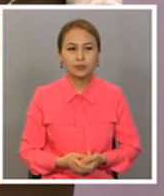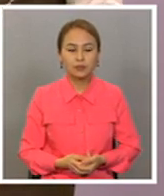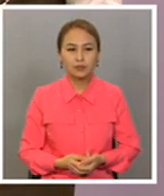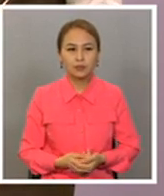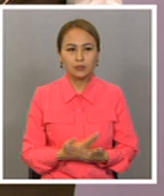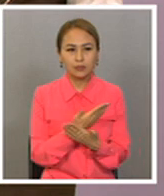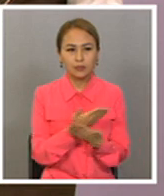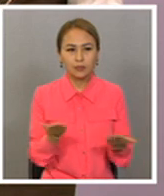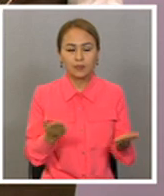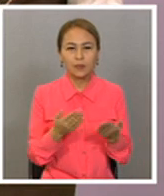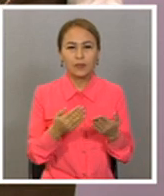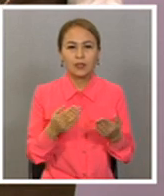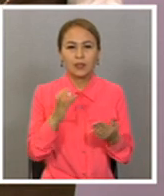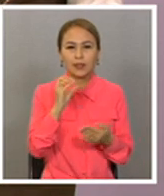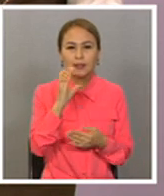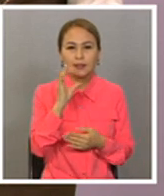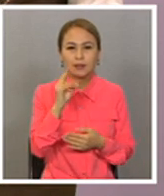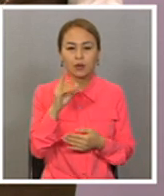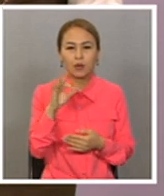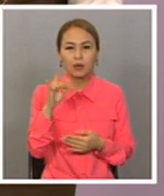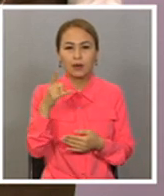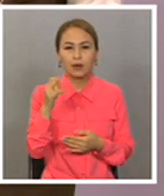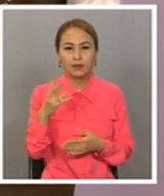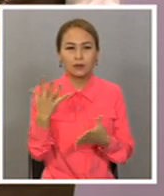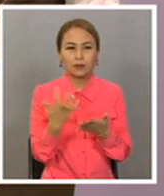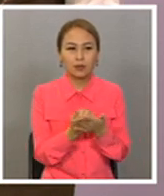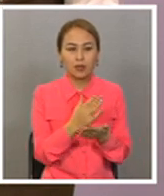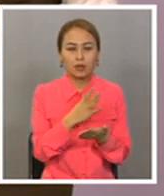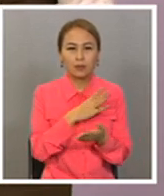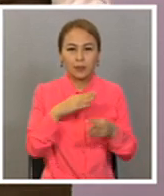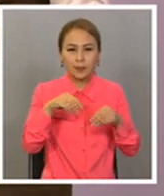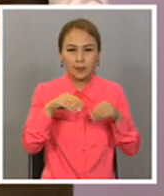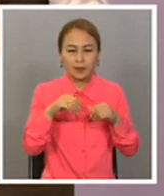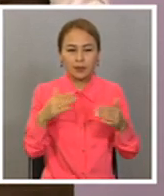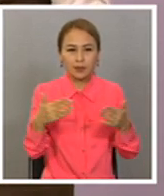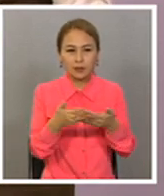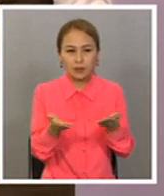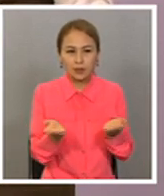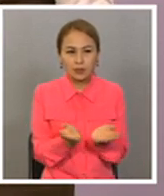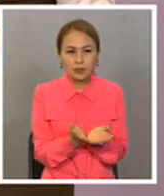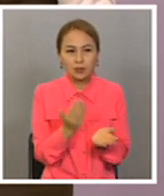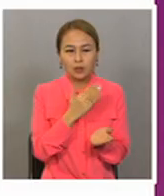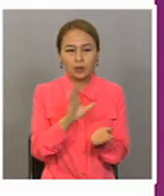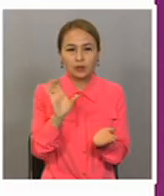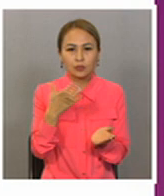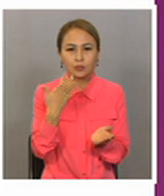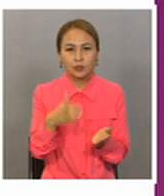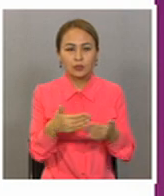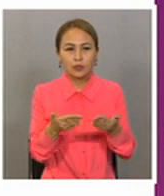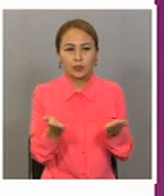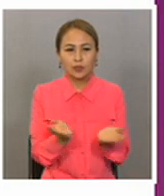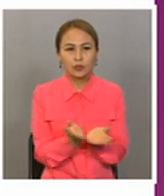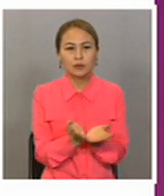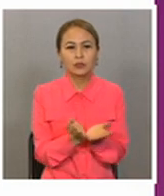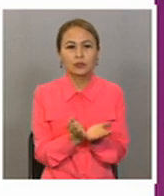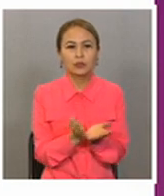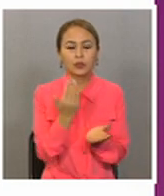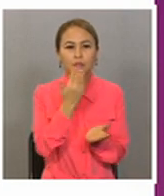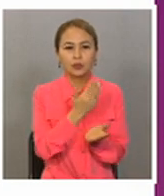Енді Есік қорғанынан тағы да табылған құнды жәдігердің бірі күміс тостаған.